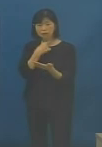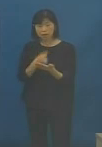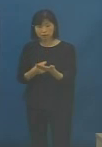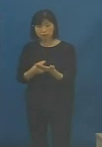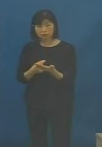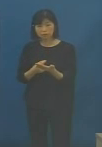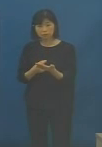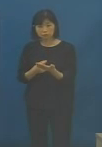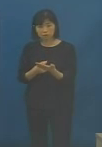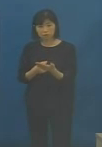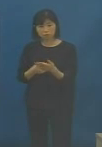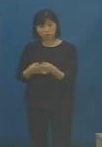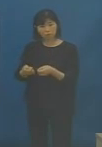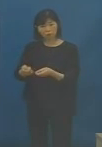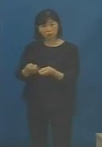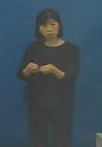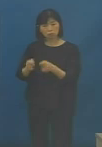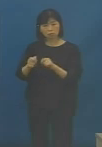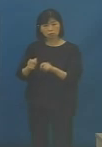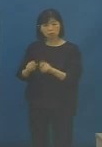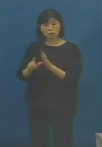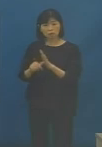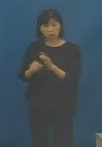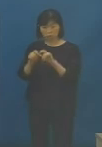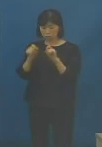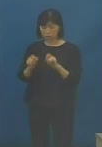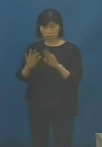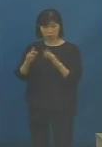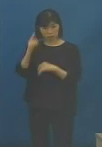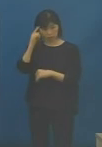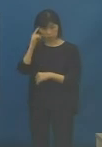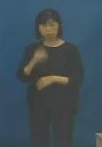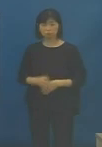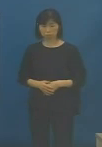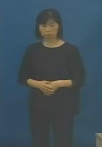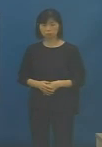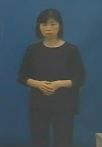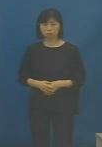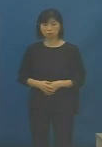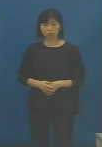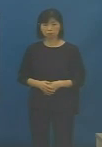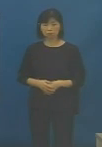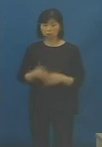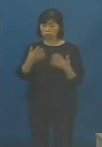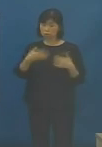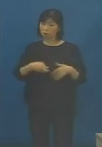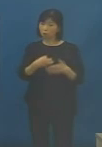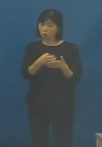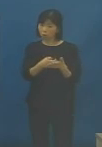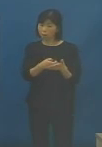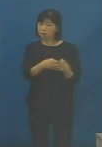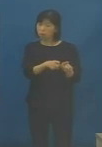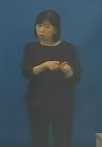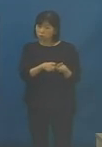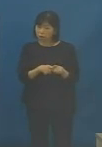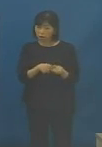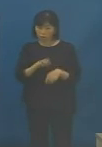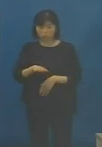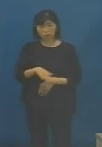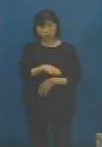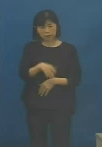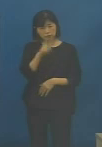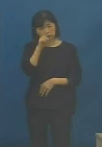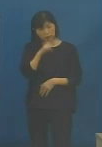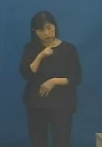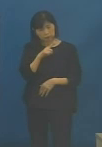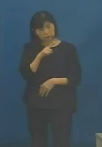ですはずです。で我々はそのどこの県もそうですけどこういう条例を持って子どもたちに有害な